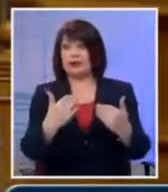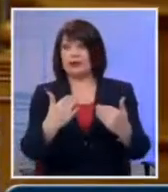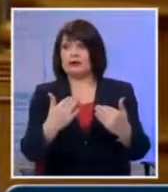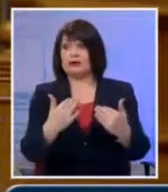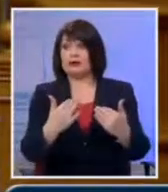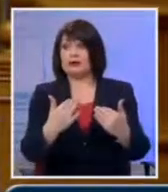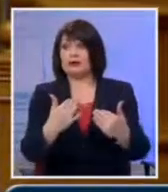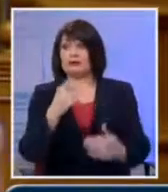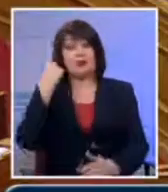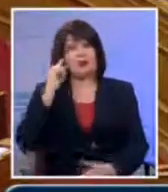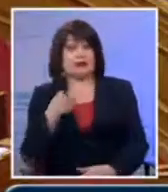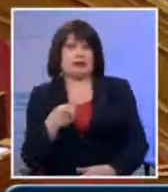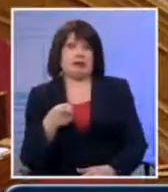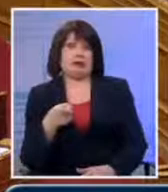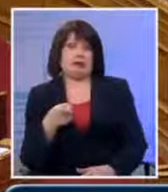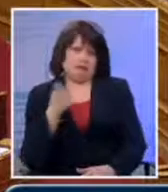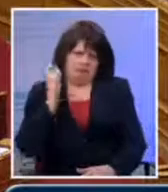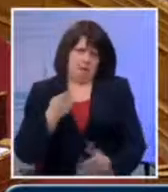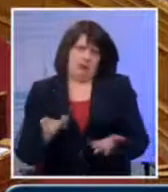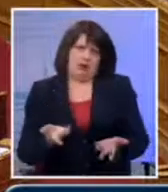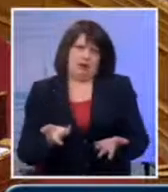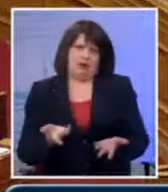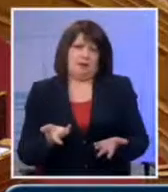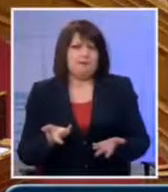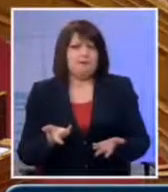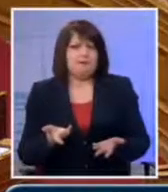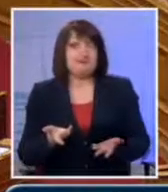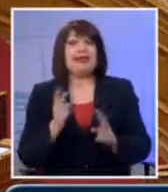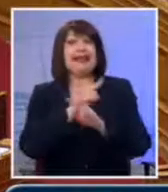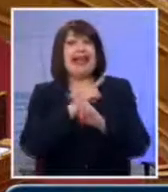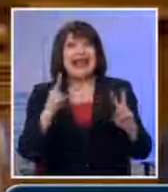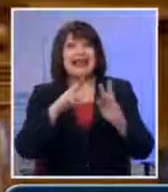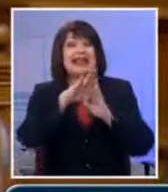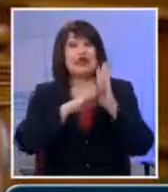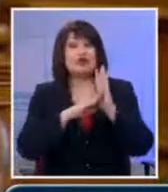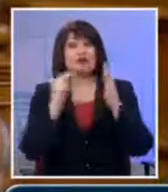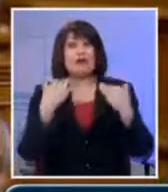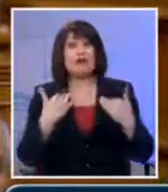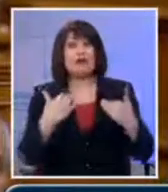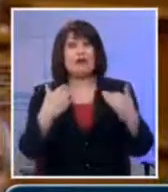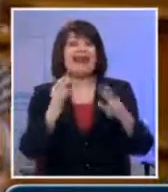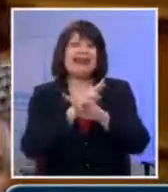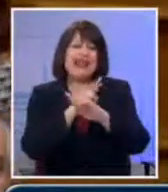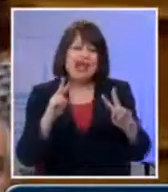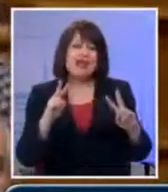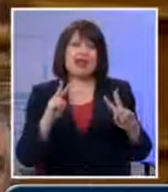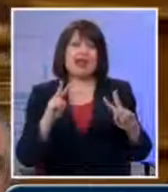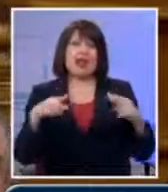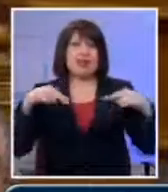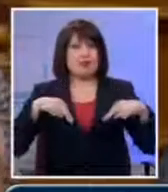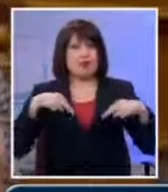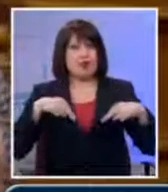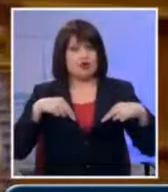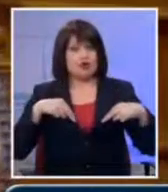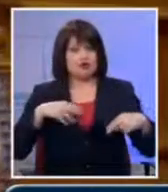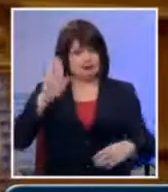πρώην Πρόεδρος της Βουλής ότι ο κανονισμός είναι σαφής και δίνει τη δυνατότητα σε υπουργό της κυβέρνησης